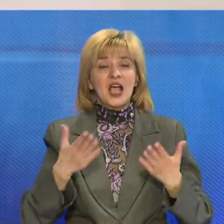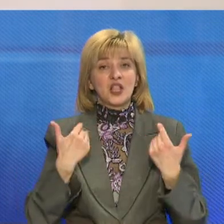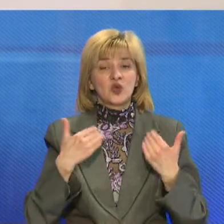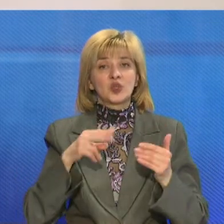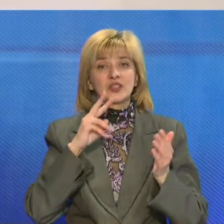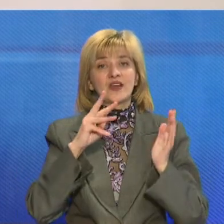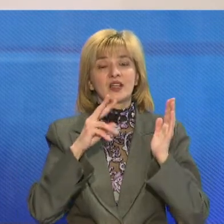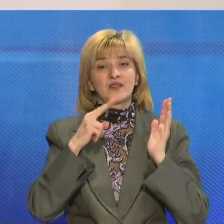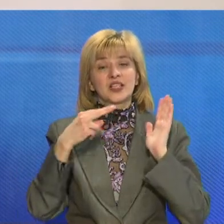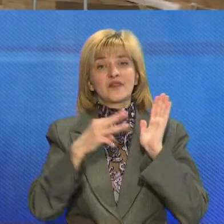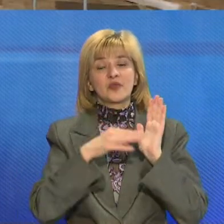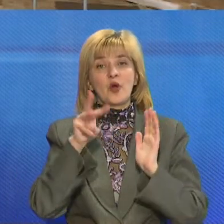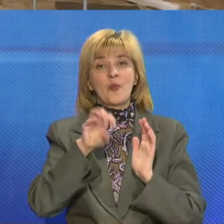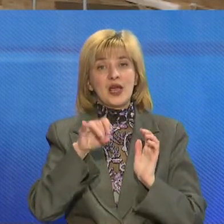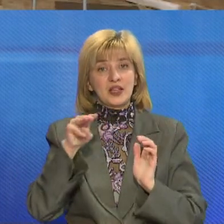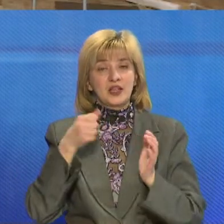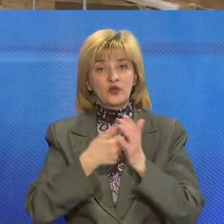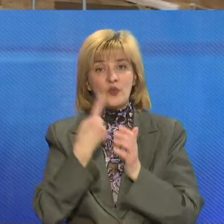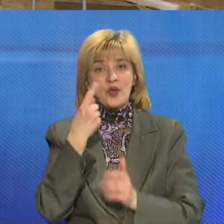28 соковика по 1 красовика.